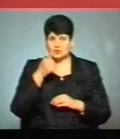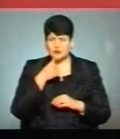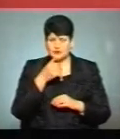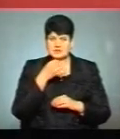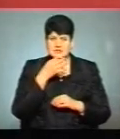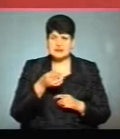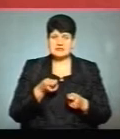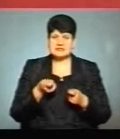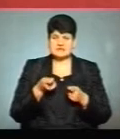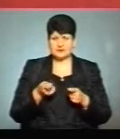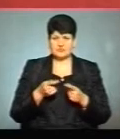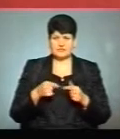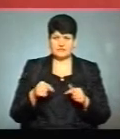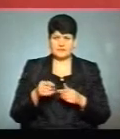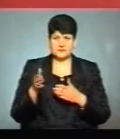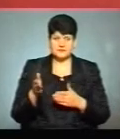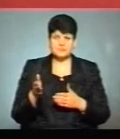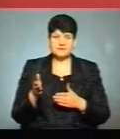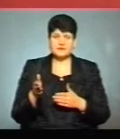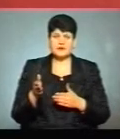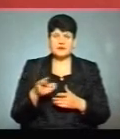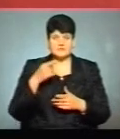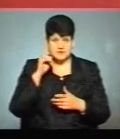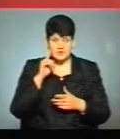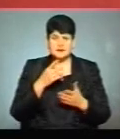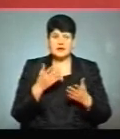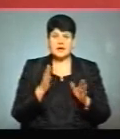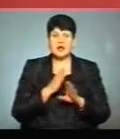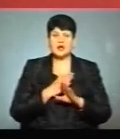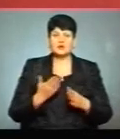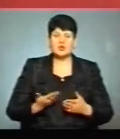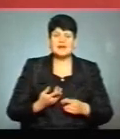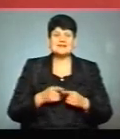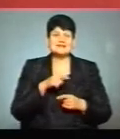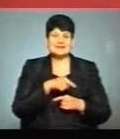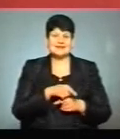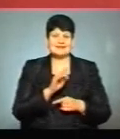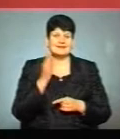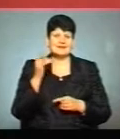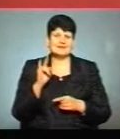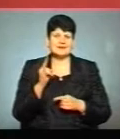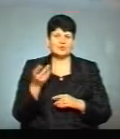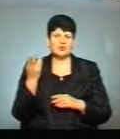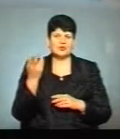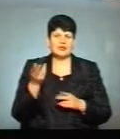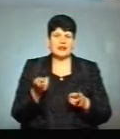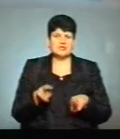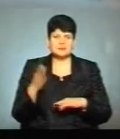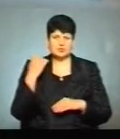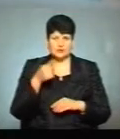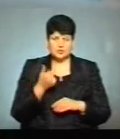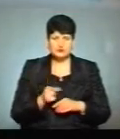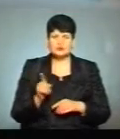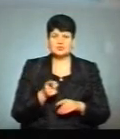завідувачка відділу новонароджених Наталія Байдюк. Чи відома вам, яка доля цієї дитини, яку залишили торік? Ну, що